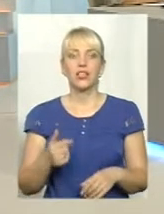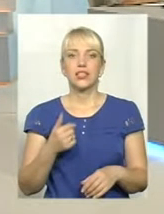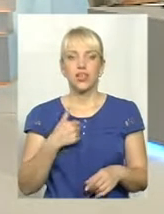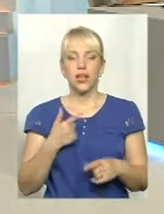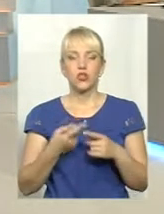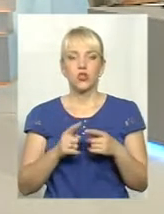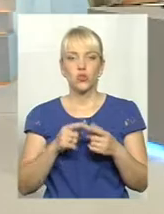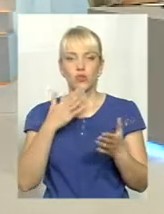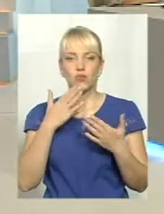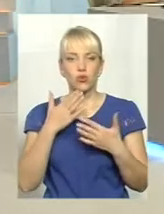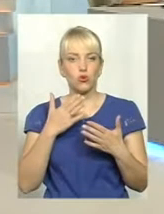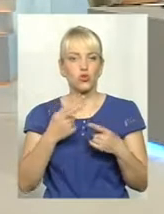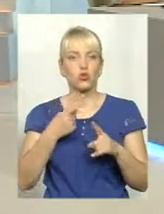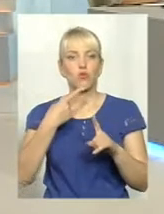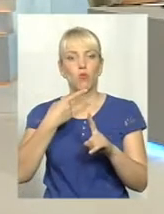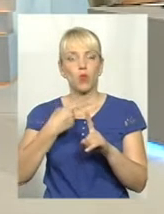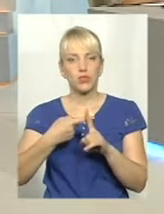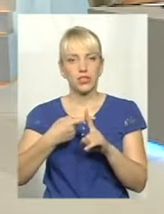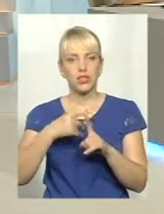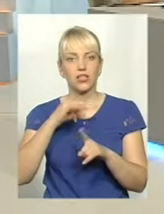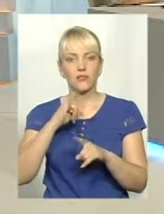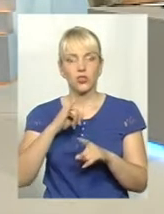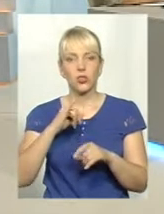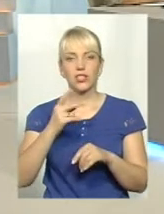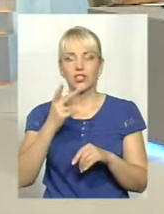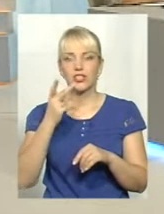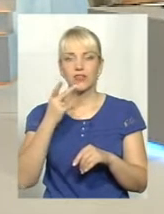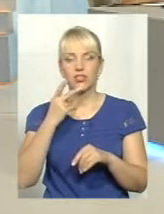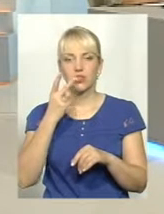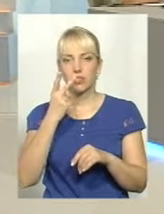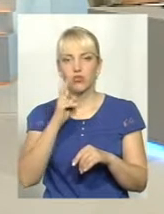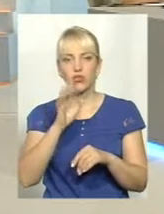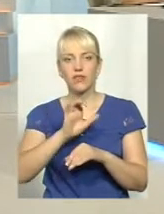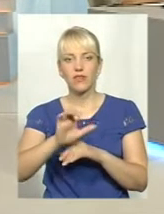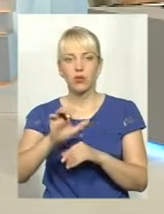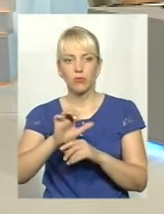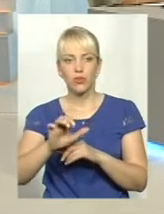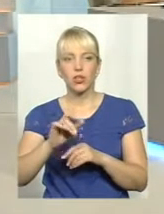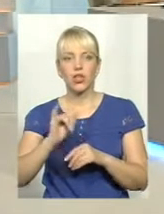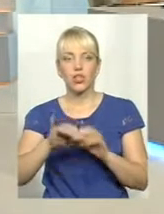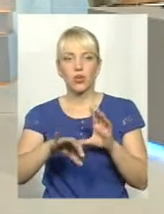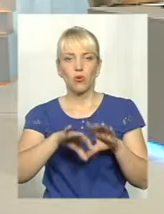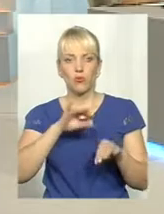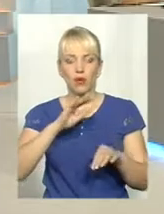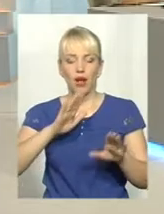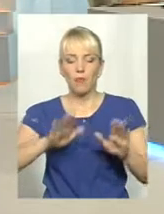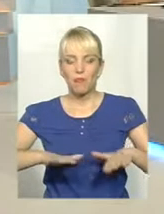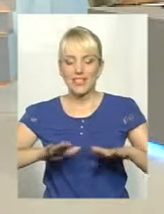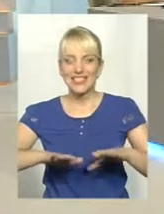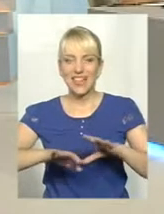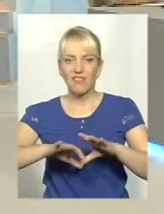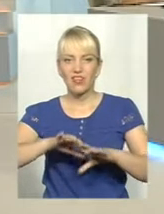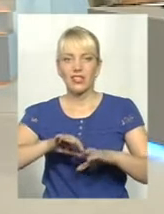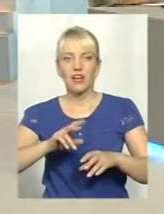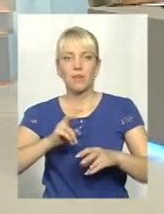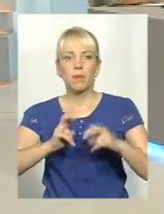Хмельницьке. Як ви ставитесь до таких ідей? І, до речі, чи самі робите